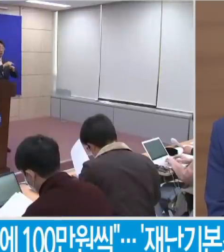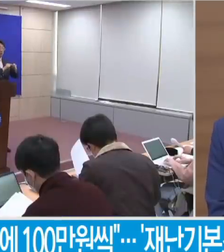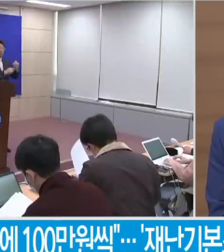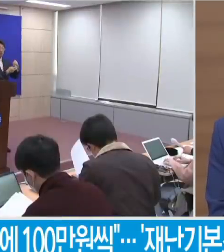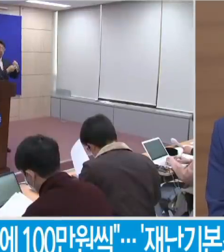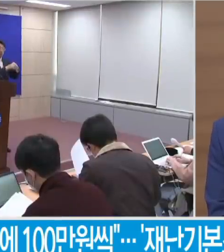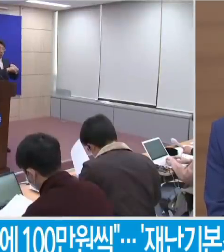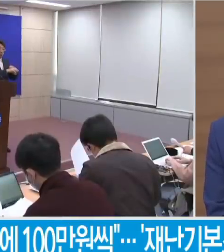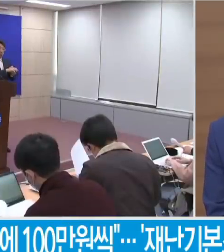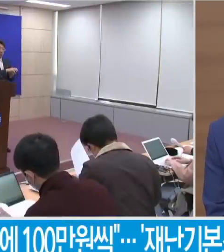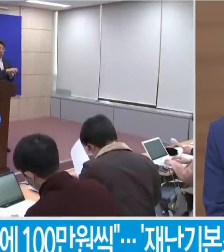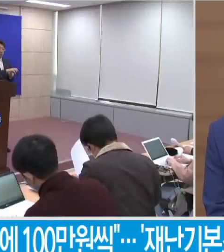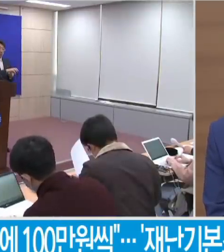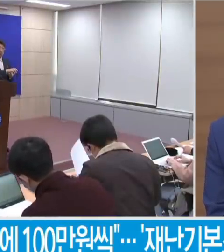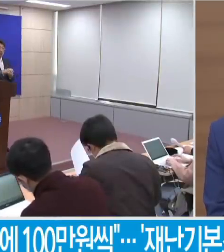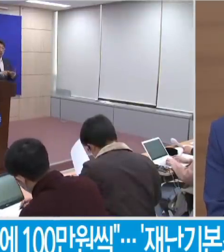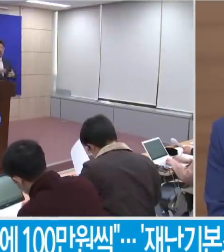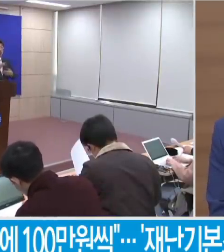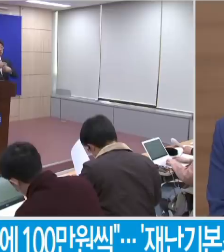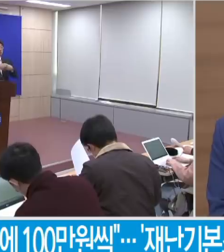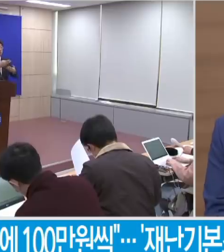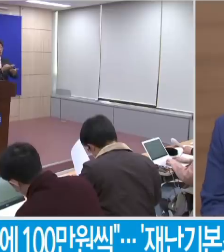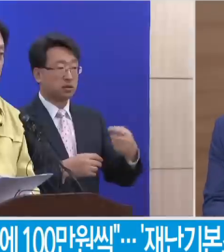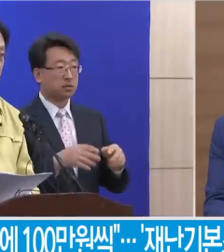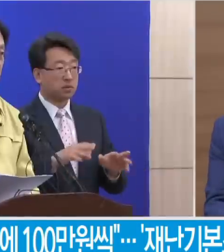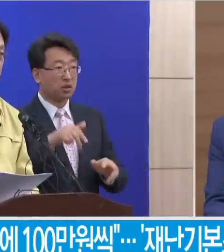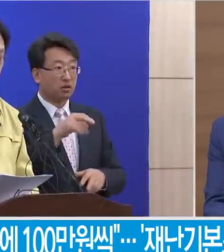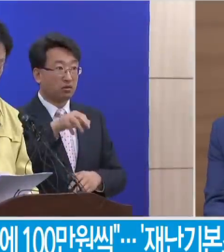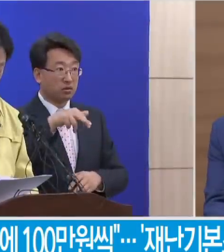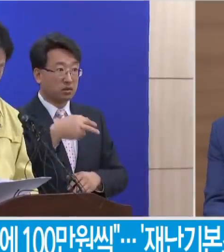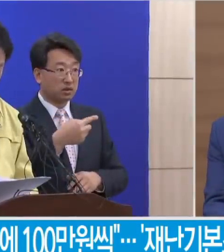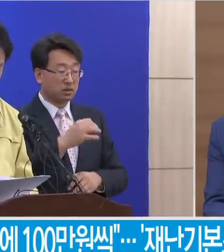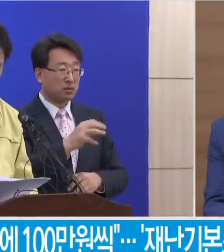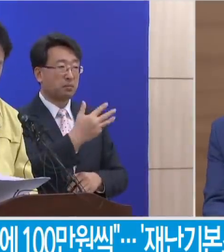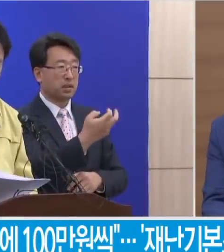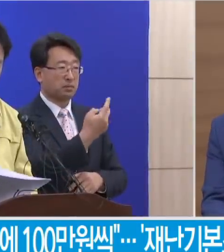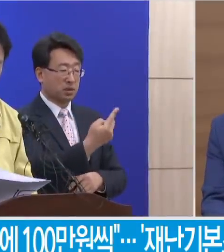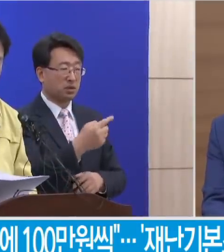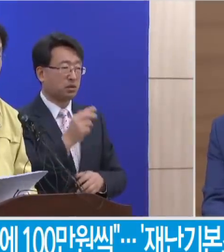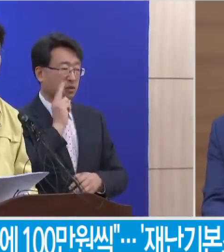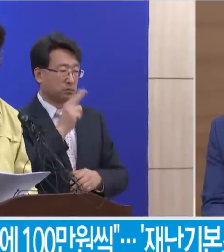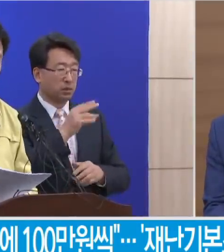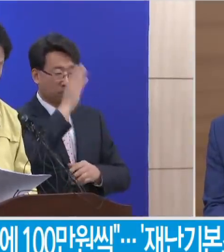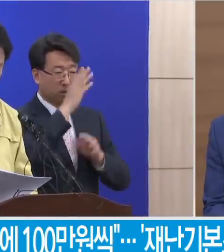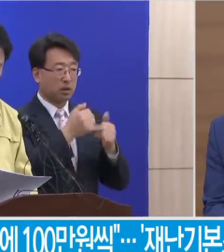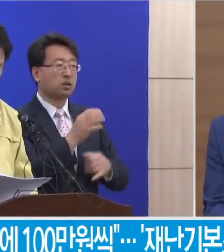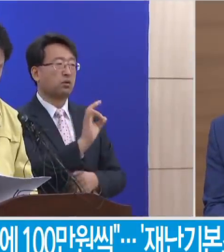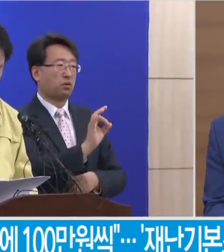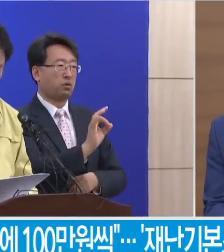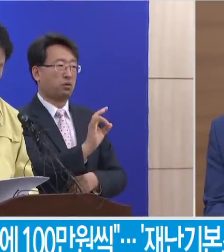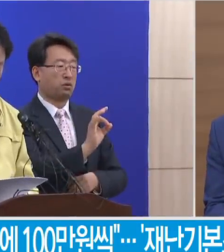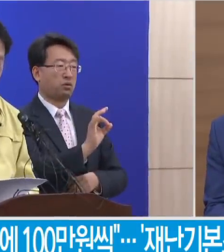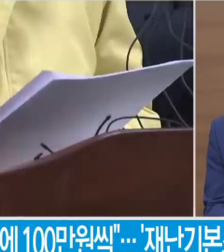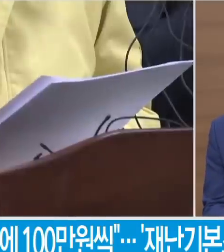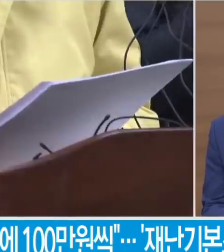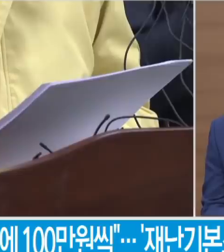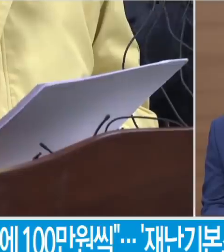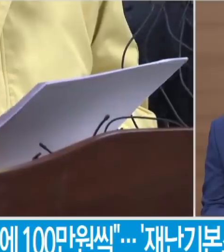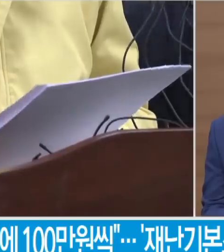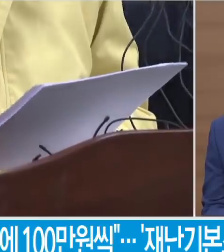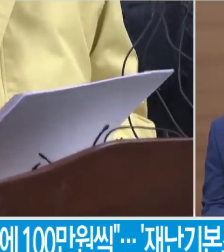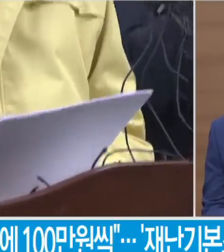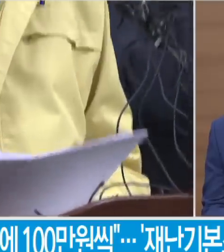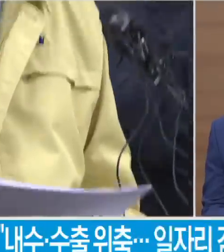된답니다. 26조가 누구지? 애 이름입니까? 예. 그렇지 않겠어요? 자, 보세요. 지금 아마 이 방역, 이 코로나19 바이러스